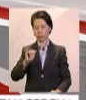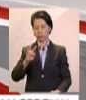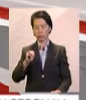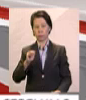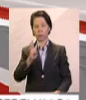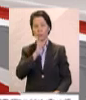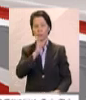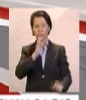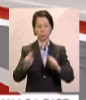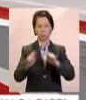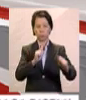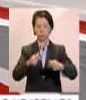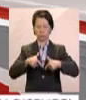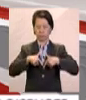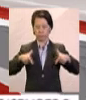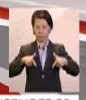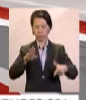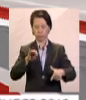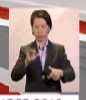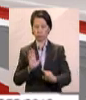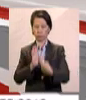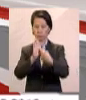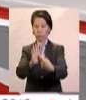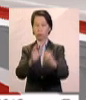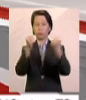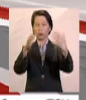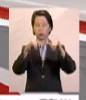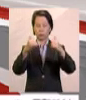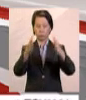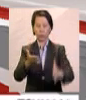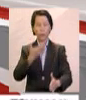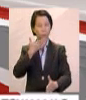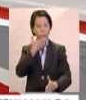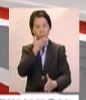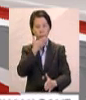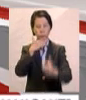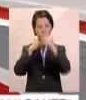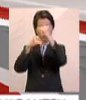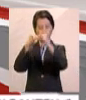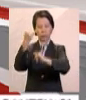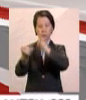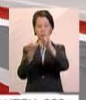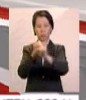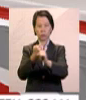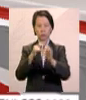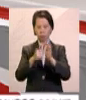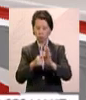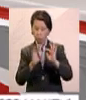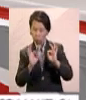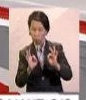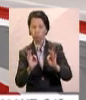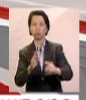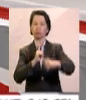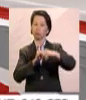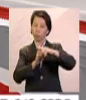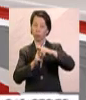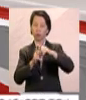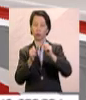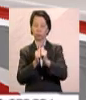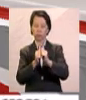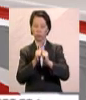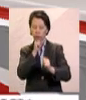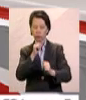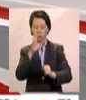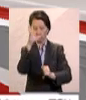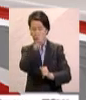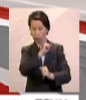Zakaria, tindakan berani BAM menampilkan lebih ramai pemain muda di peringkat antarabangsa mula membuahkan hasil positif dengan tidak